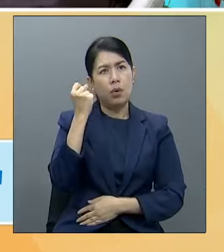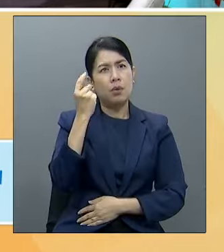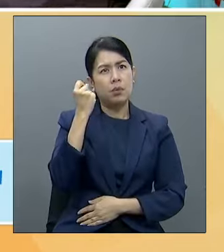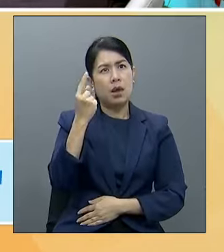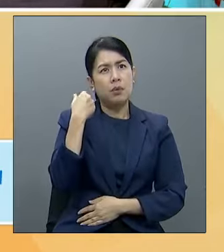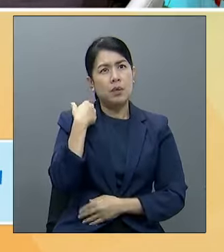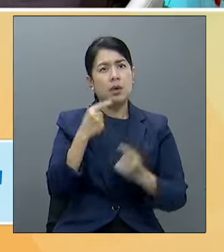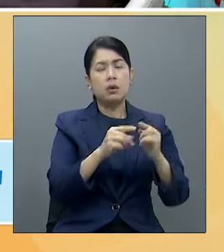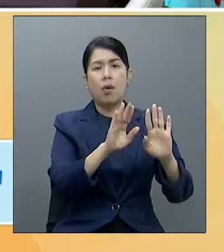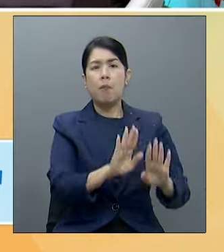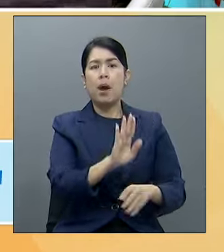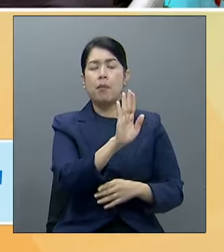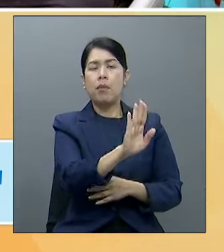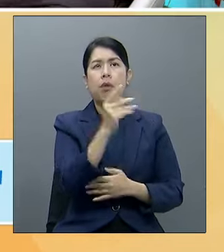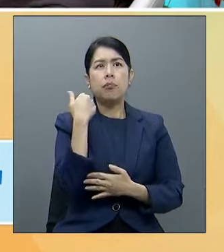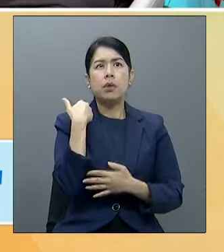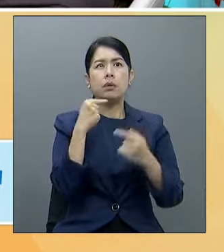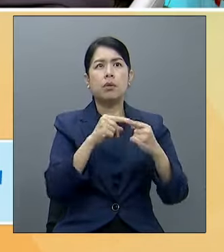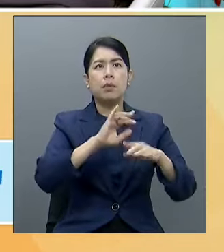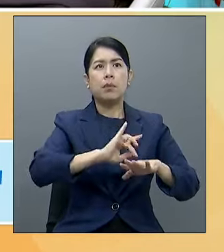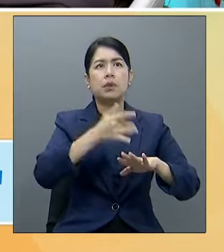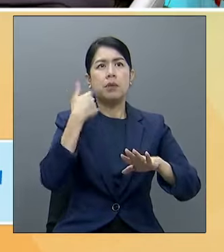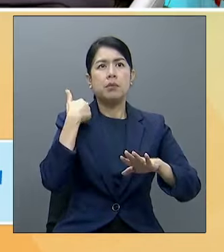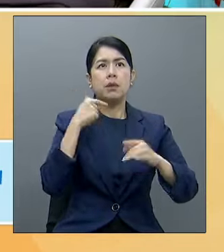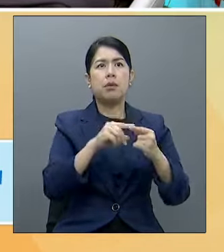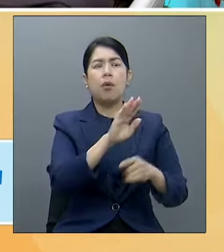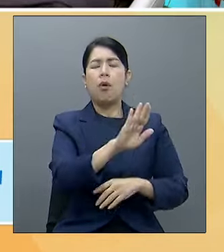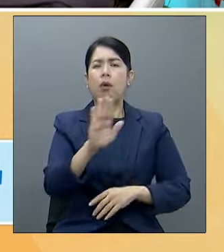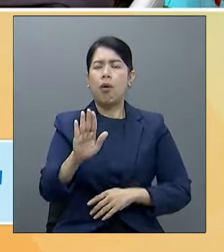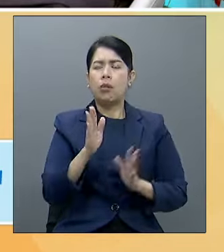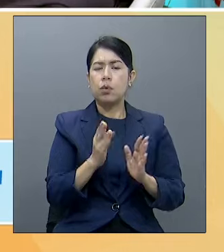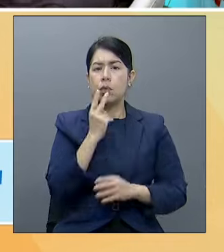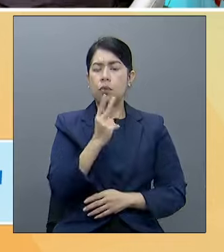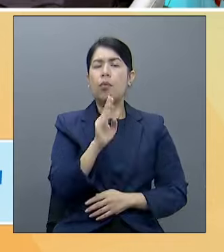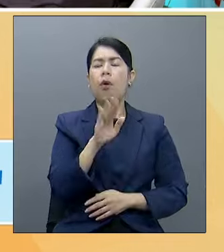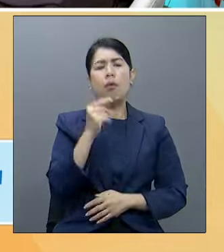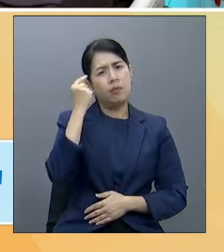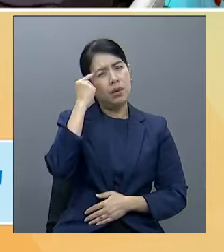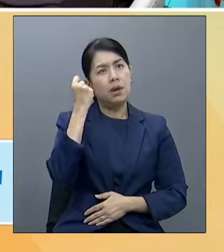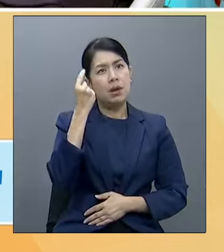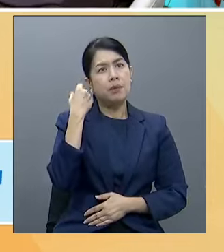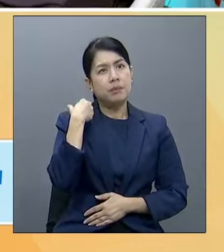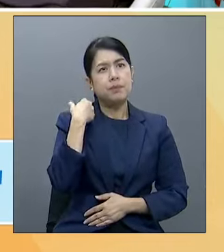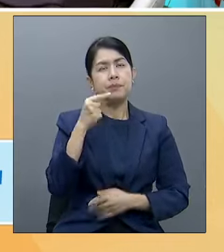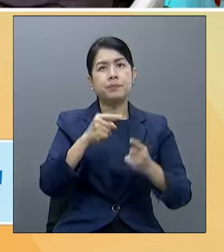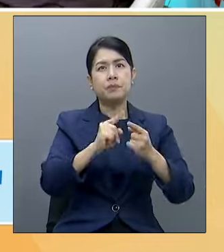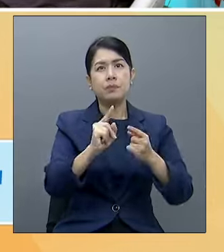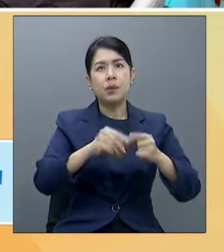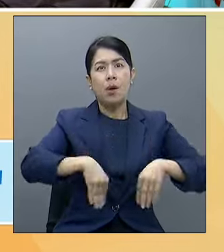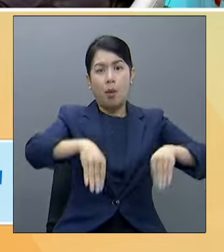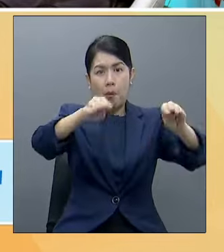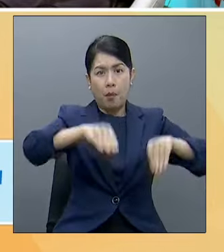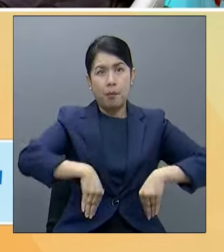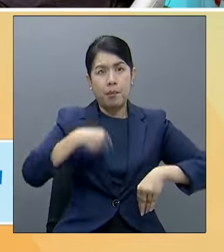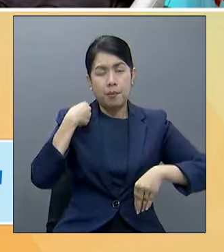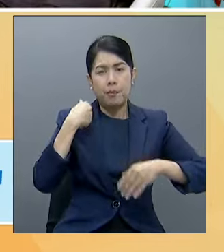ถีแบบสิ่งที่เกิดขึ้นพอคนมองเห็นคนก็รู้สึกว่าเออนี่มันคืออะไรแล้วก็โพแดนซ์นั้นน่ะเราอะจำลองสถานการณ์ห